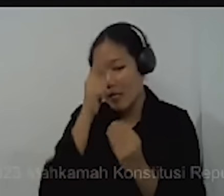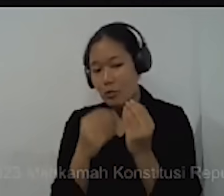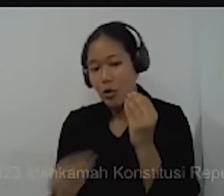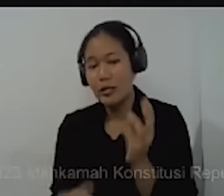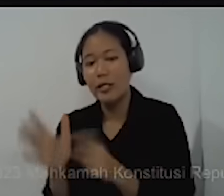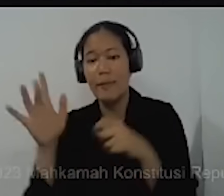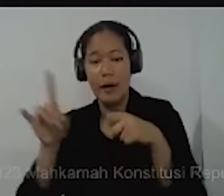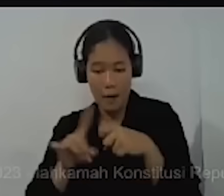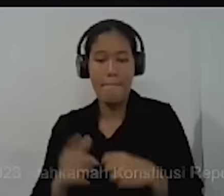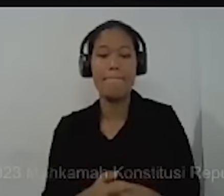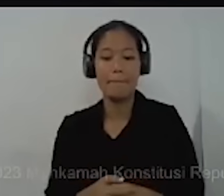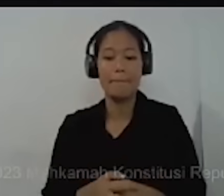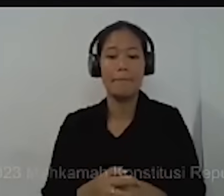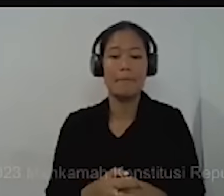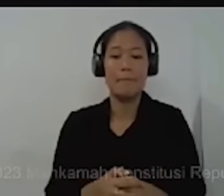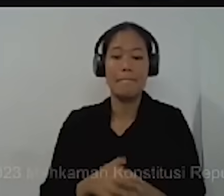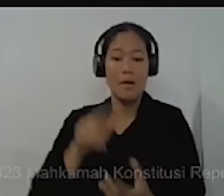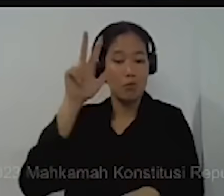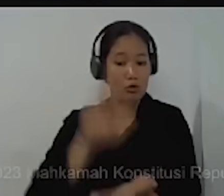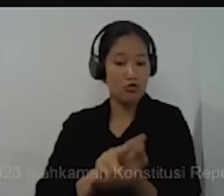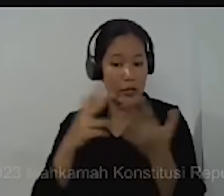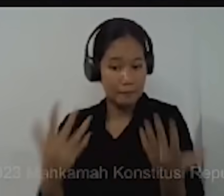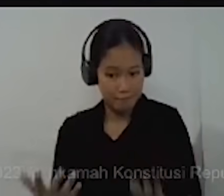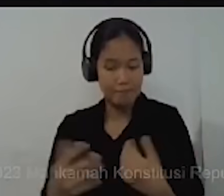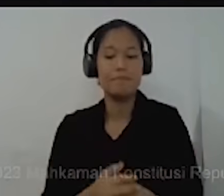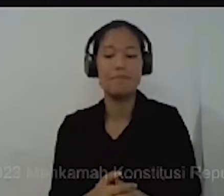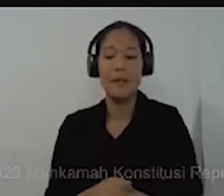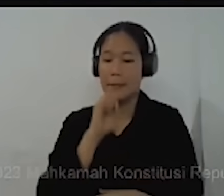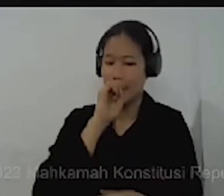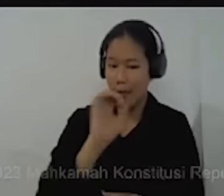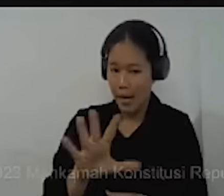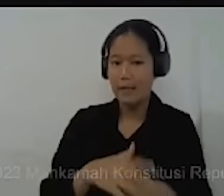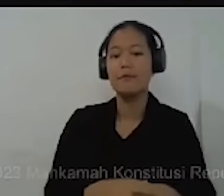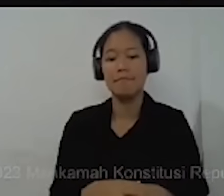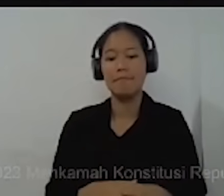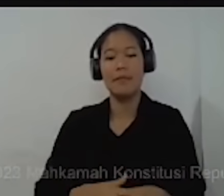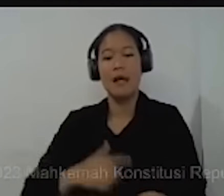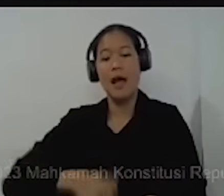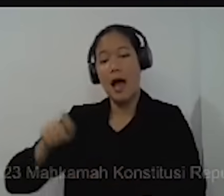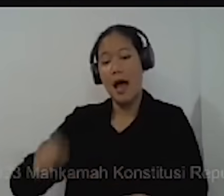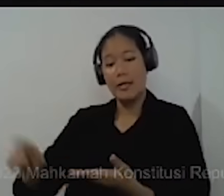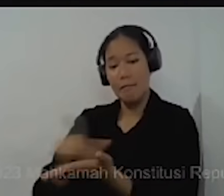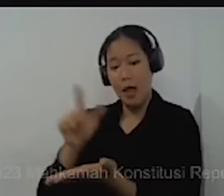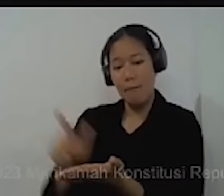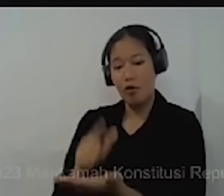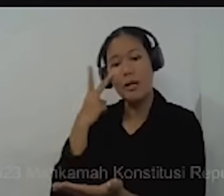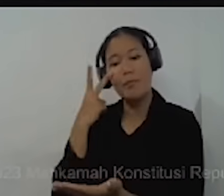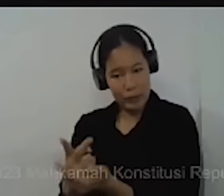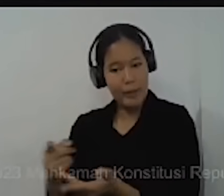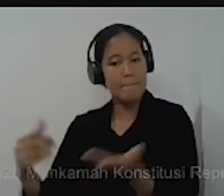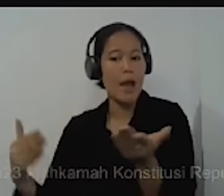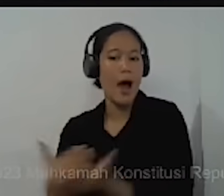Konstitusi memutuskan menyata Hakim terlapor terbukti melakukan